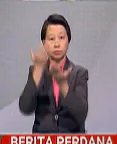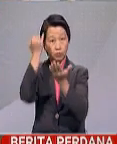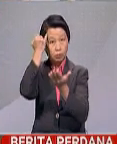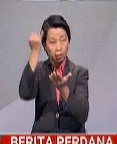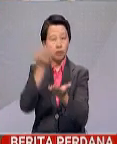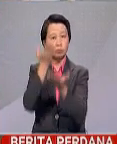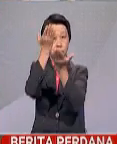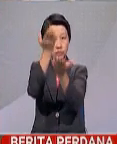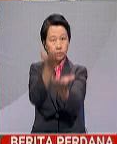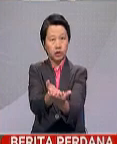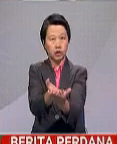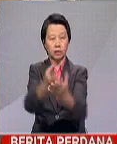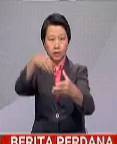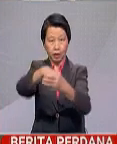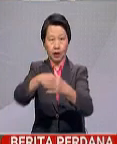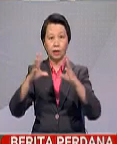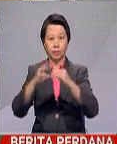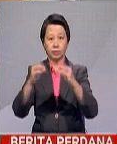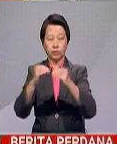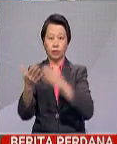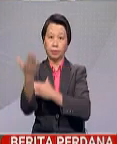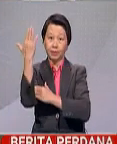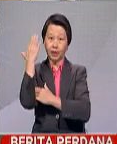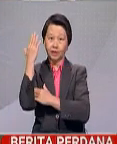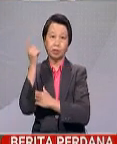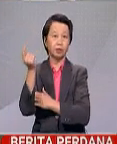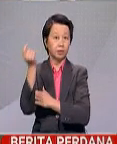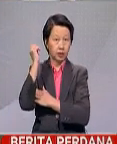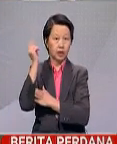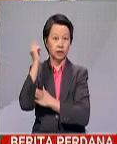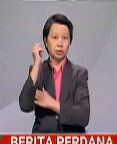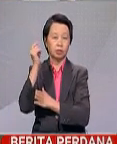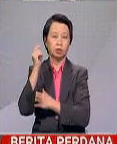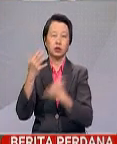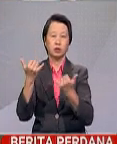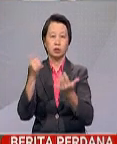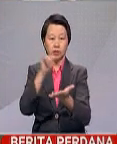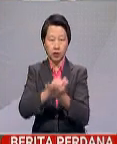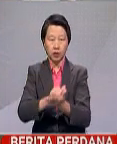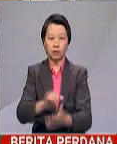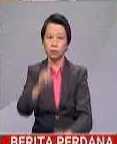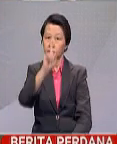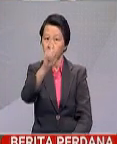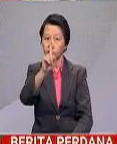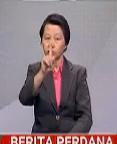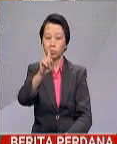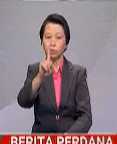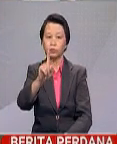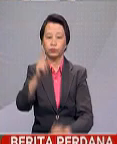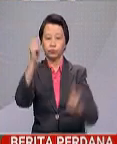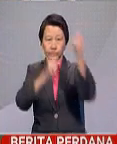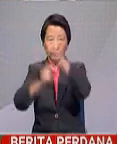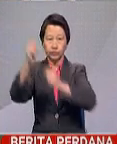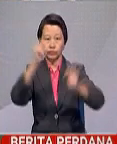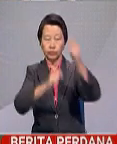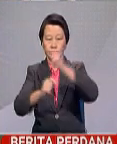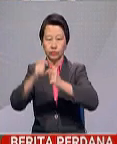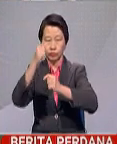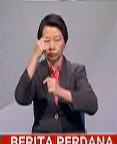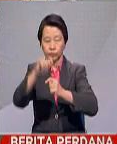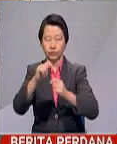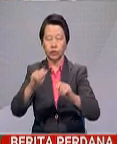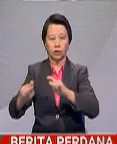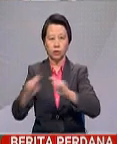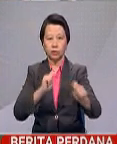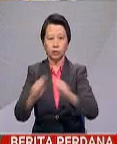mencadangkan di mesyuarat pada pagi ini bahawanya satu Tourism Recovery